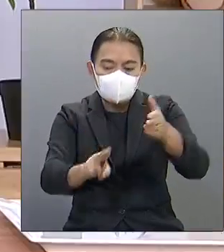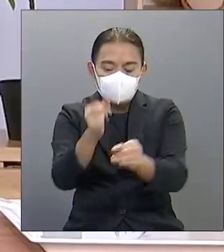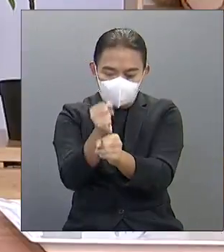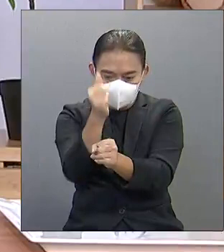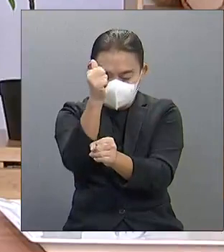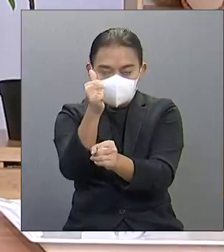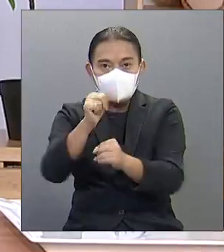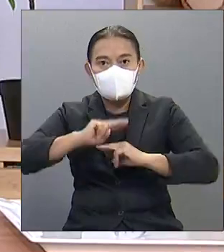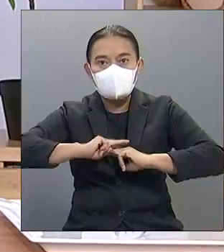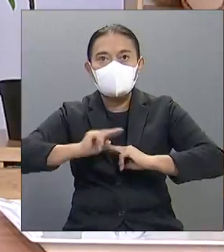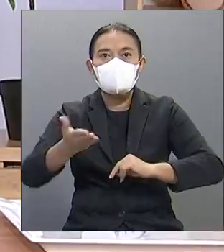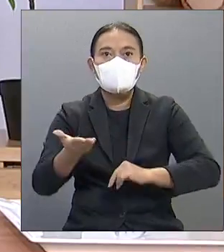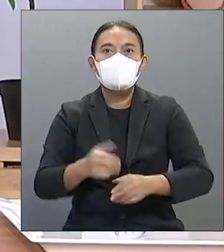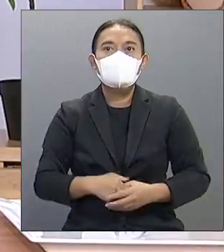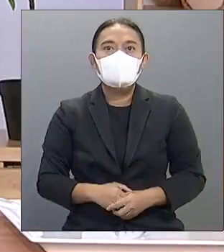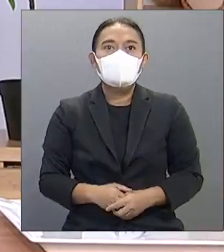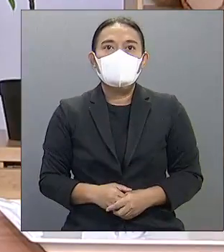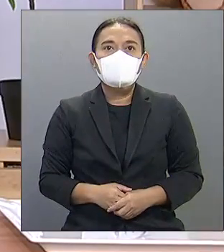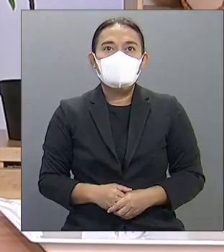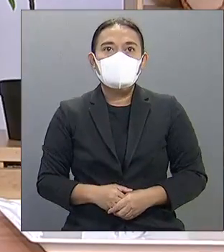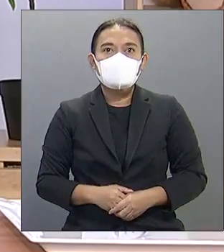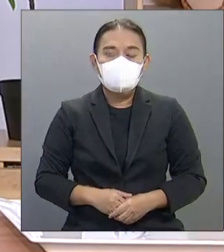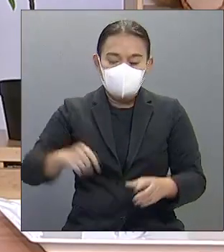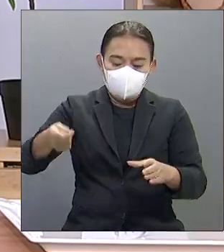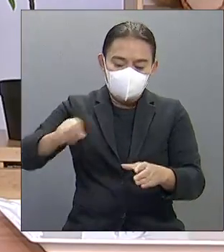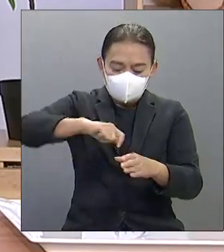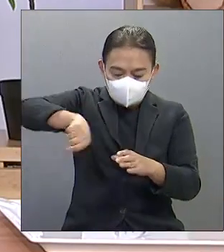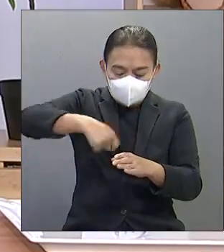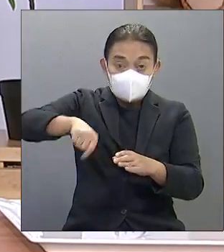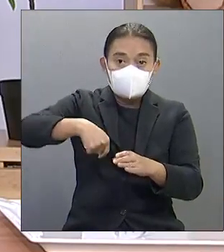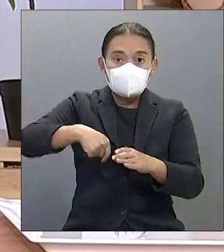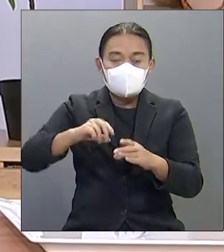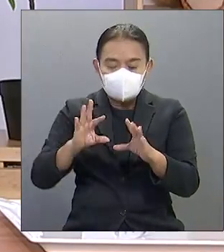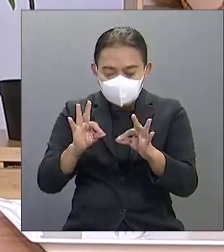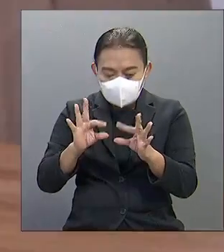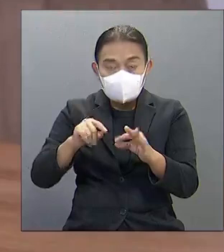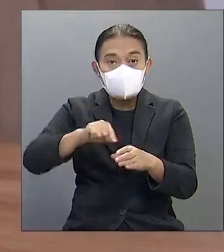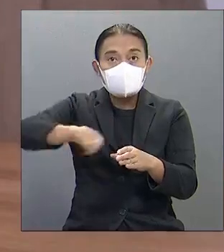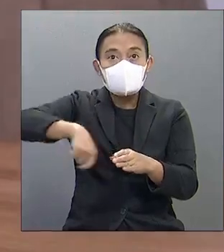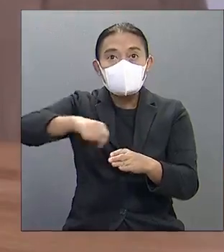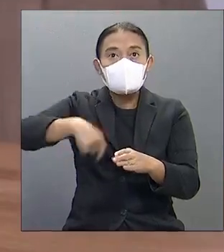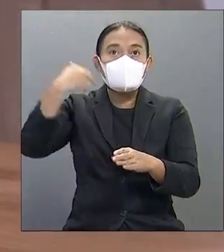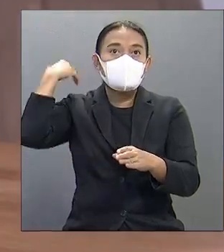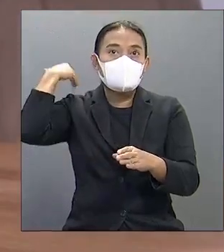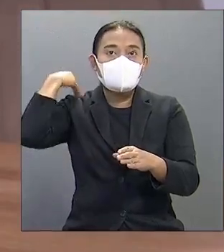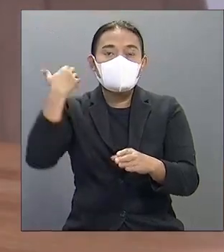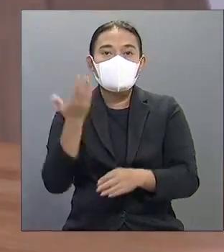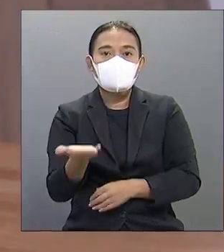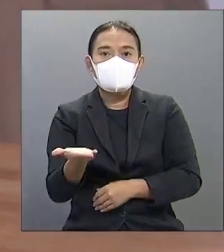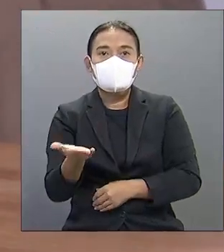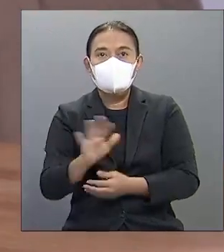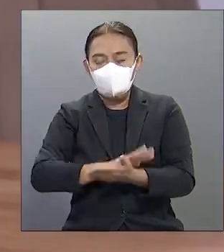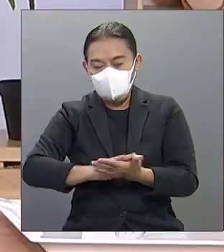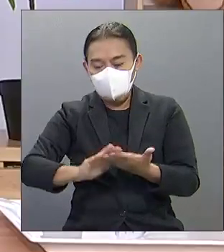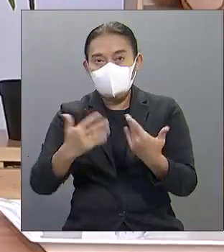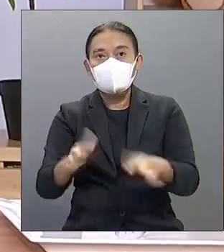ะพอเติมตัวแบบเบกกิ้งโซดาลงไปมันก็จะข้นขึ้นนิดนึงนะคะอันนี้ถือว่าจริงๆก็คือเสร็จเรียบ